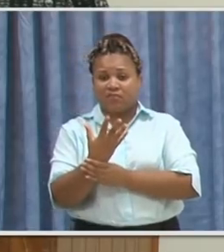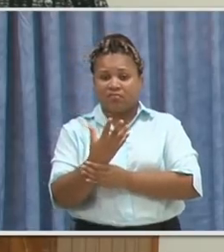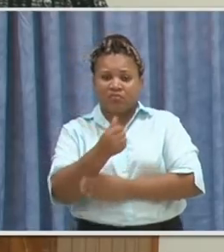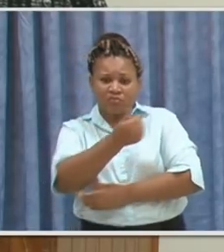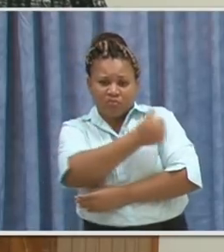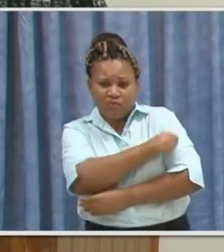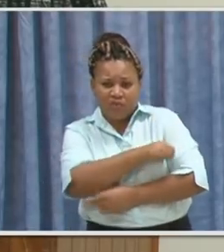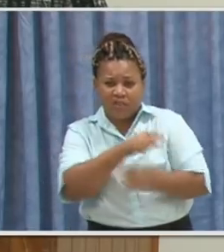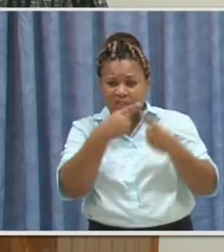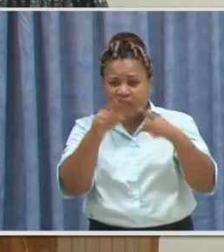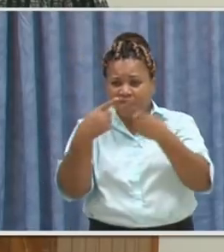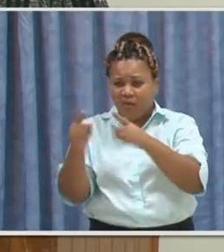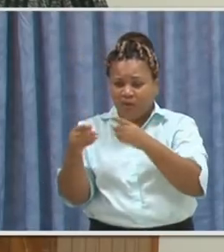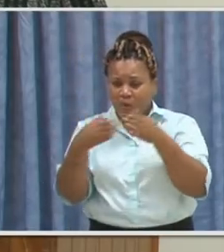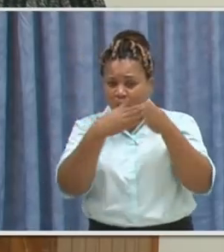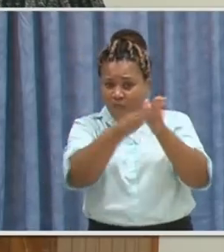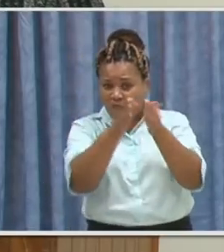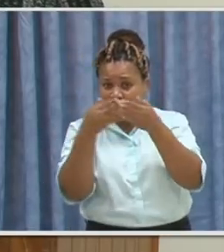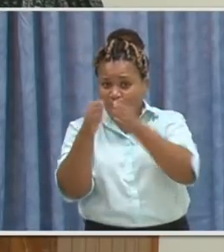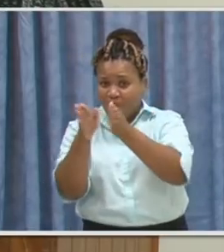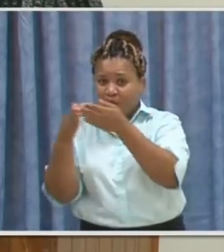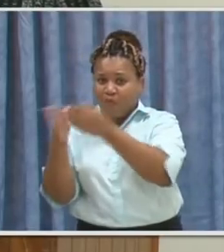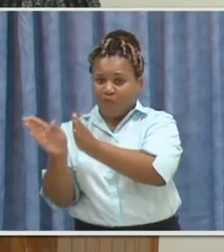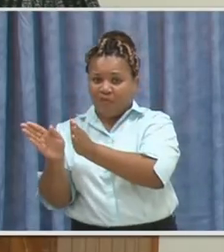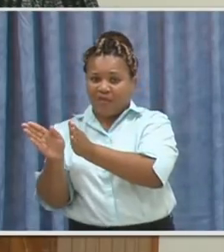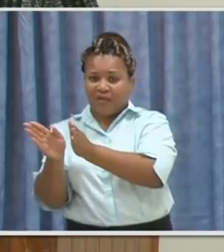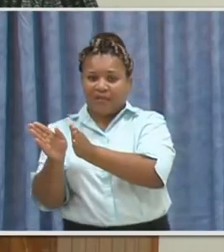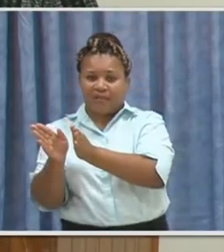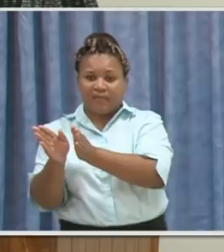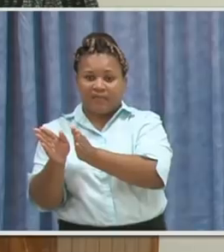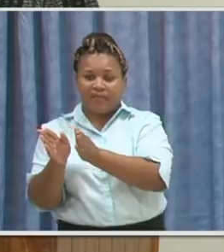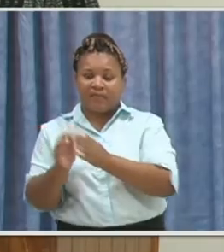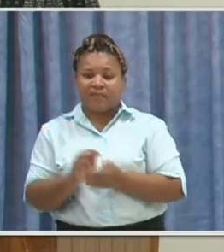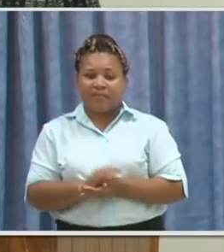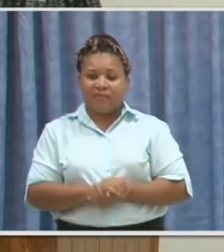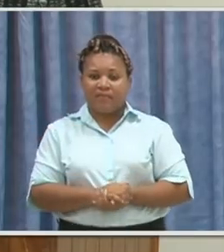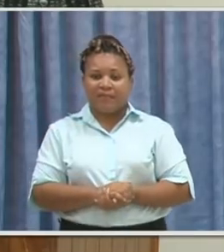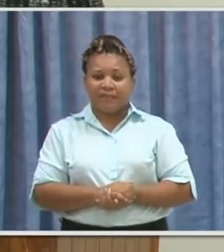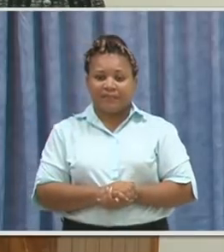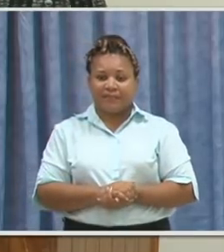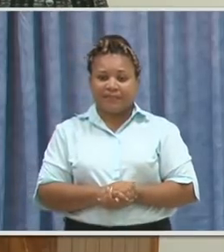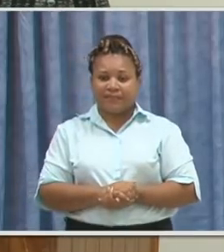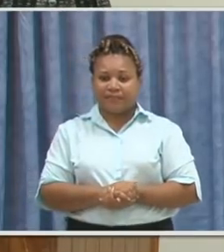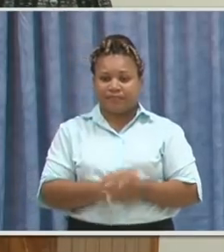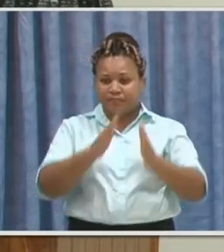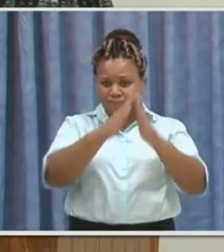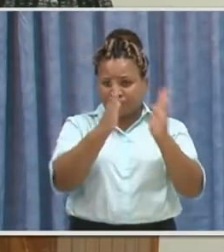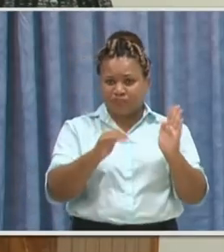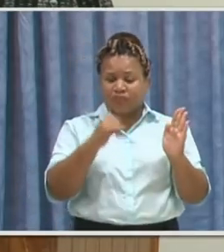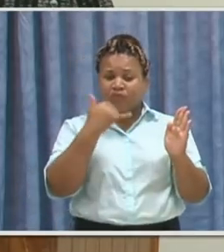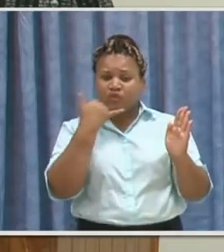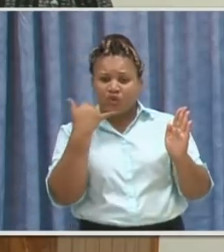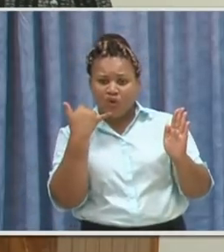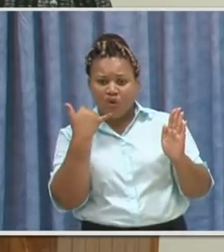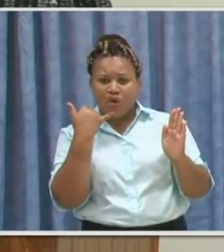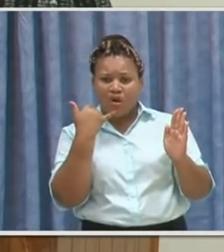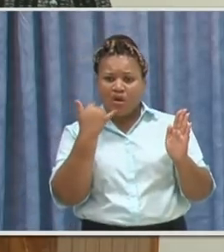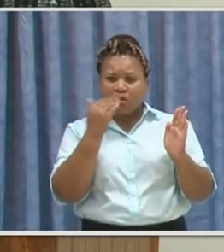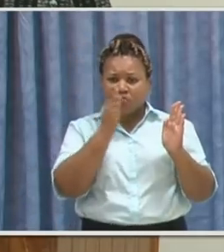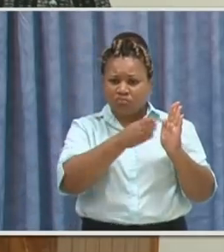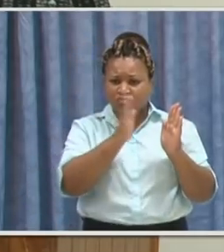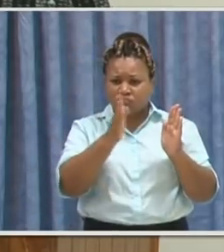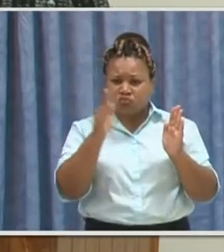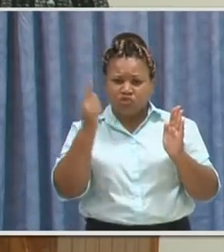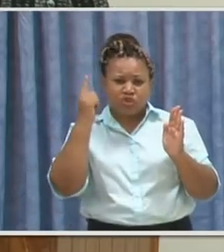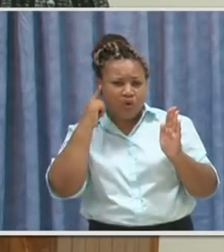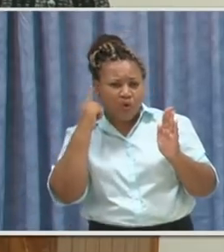une maladie chronique, une clinique spécialisée, par exemple, dentaire, une